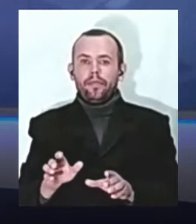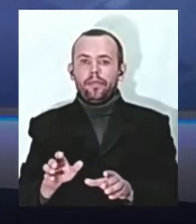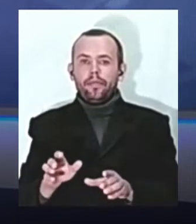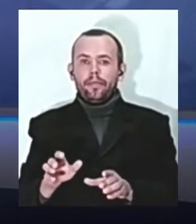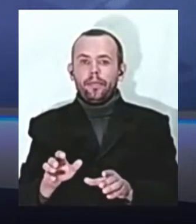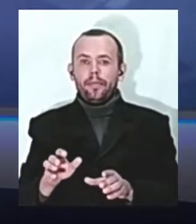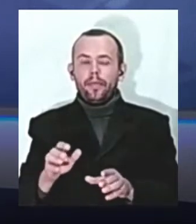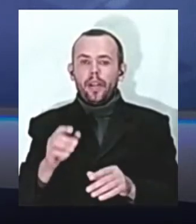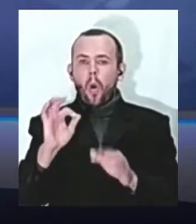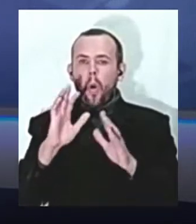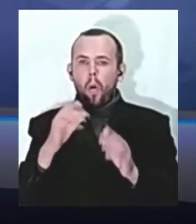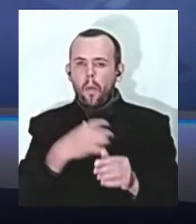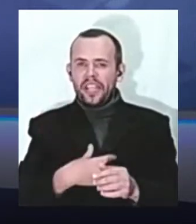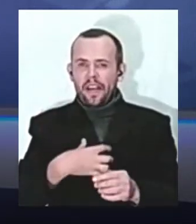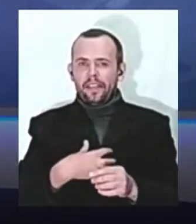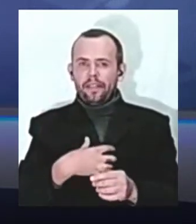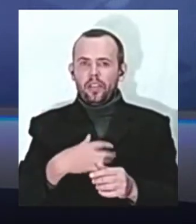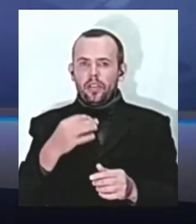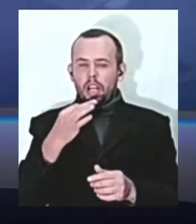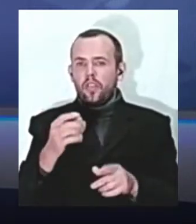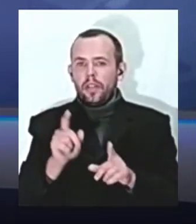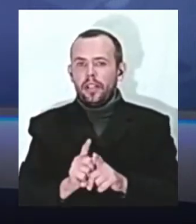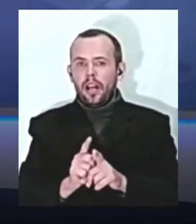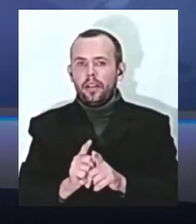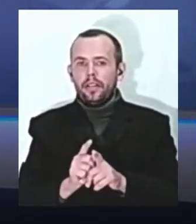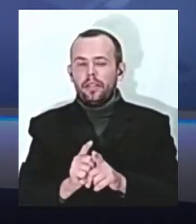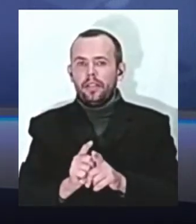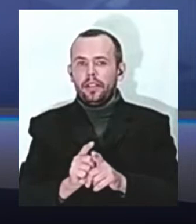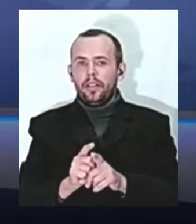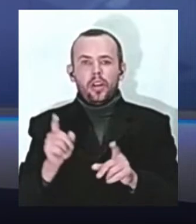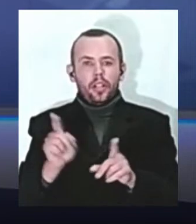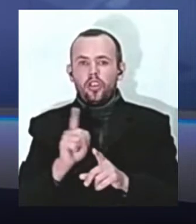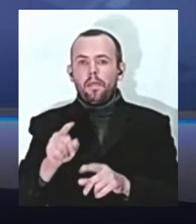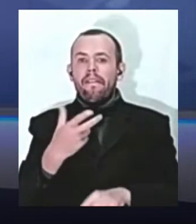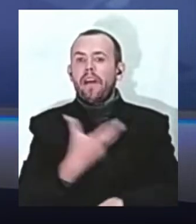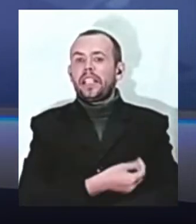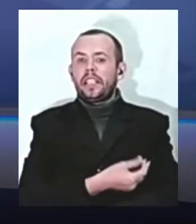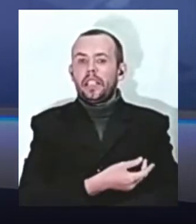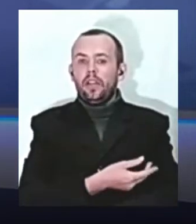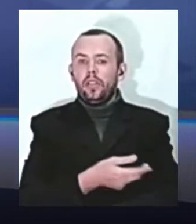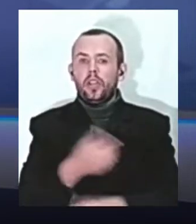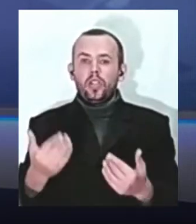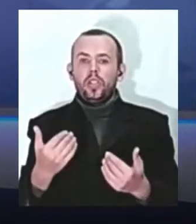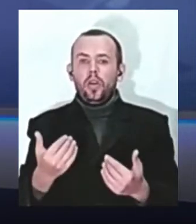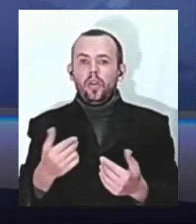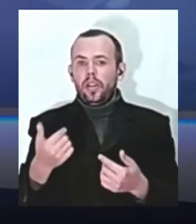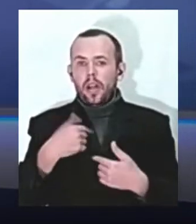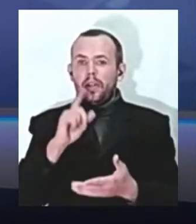об'єктивно, скажімо так. Тому та ж сама вакцинація. Сьогодні нам необхідно